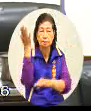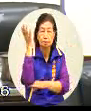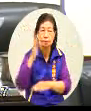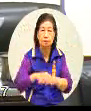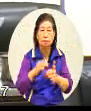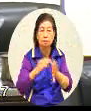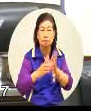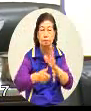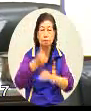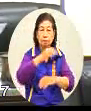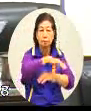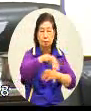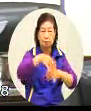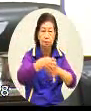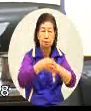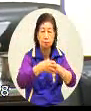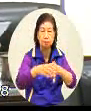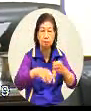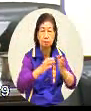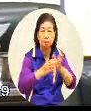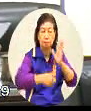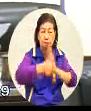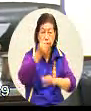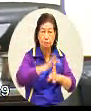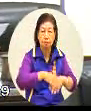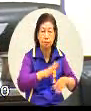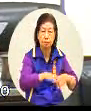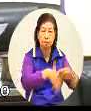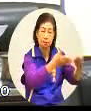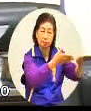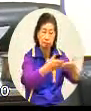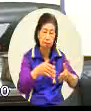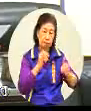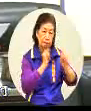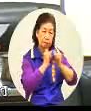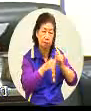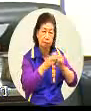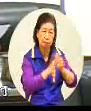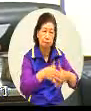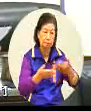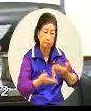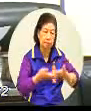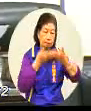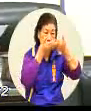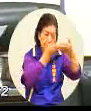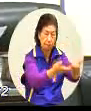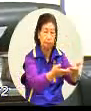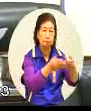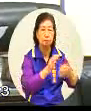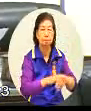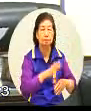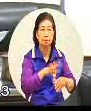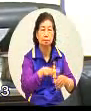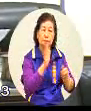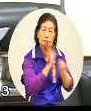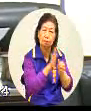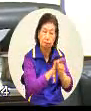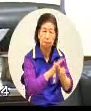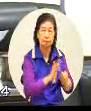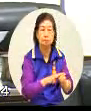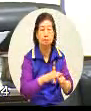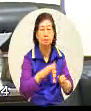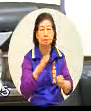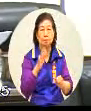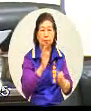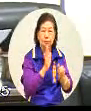环保局长吼，出来外面吼，接民众的陈情书，这种理性的、 是要让恁知影替因来出力的尔